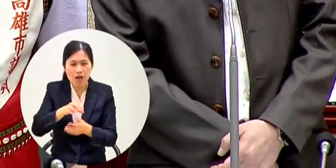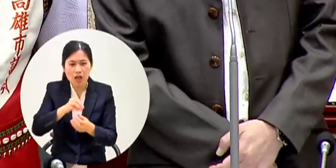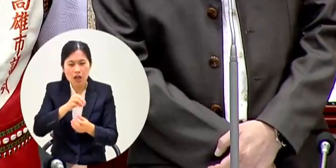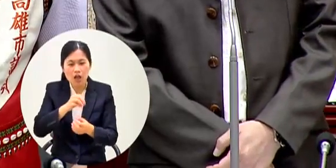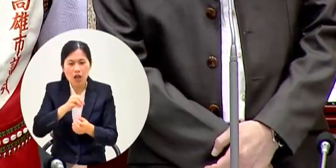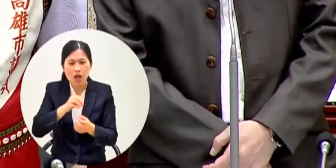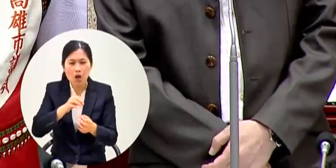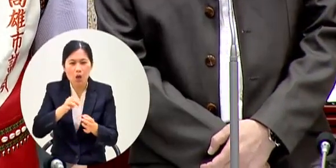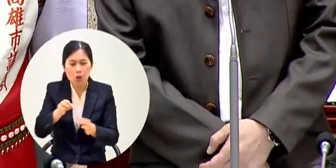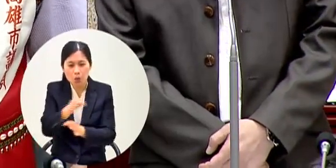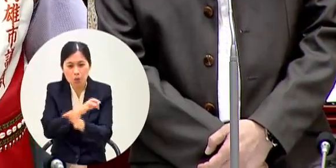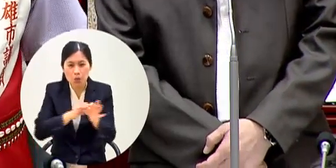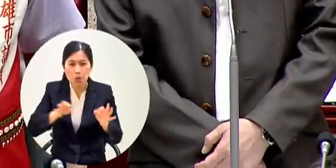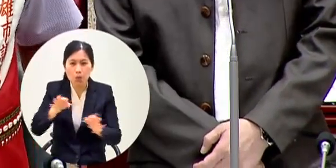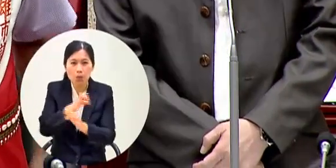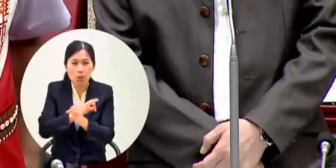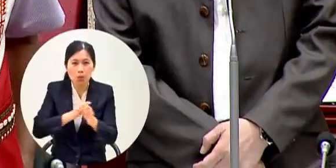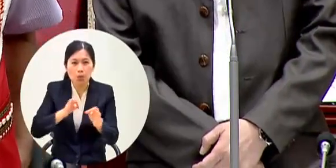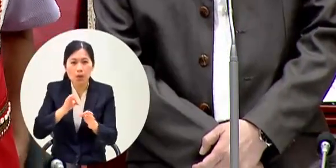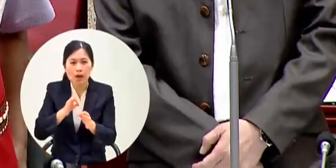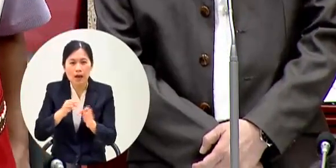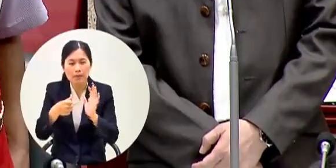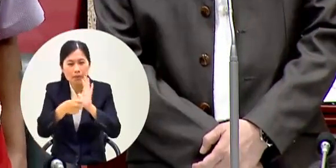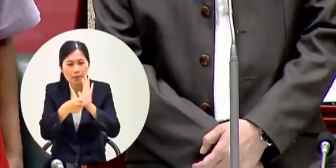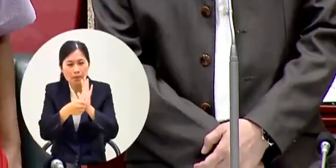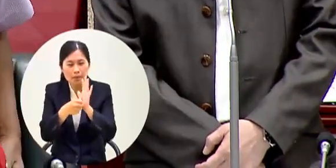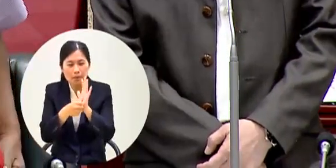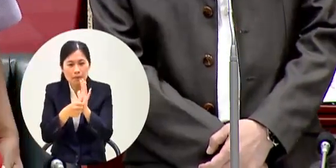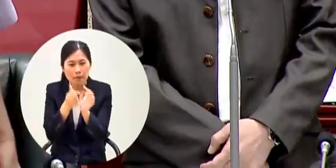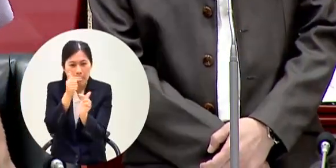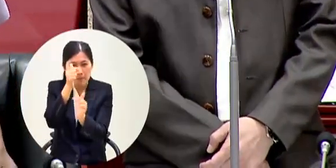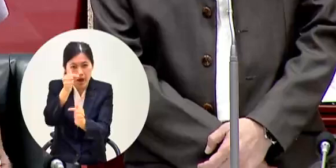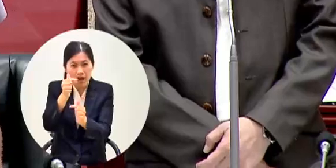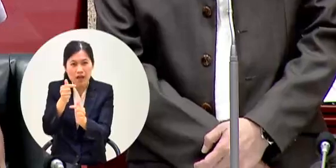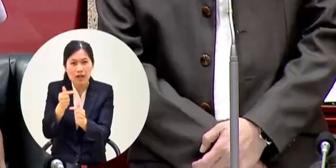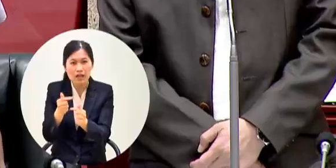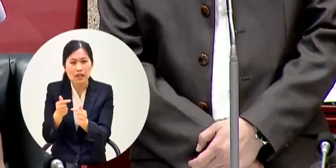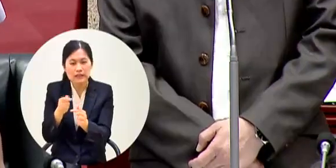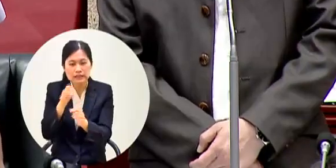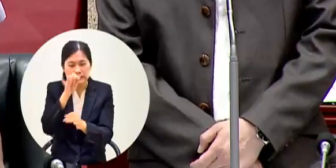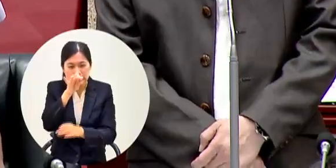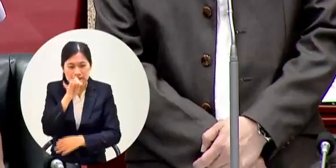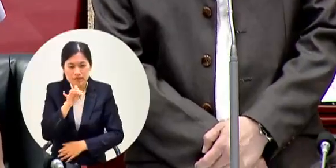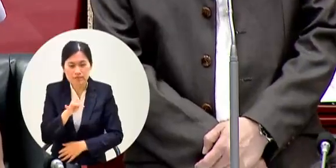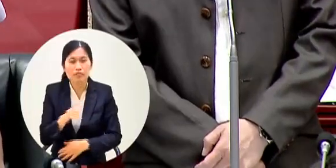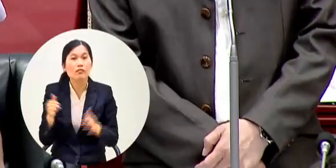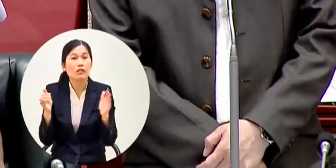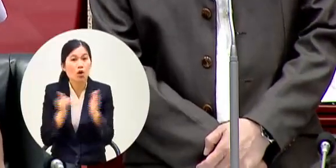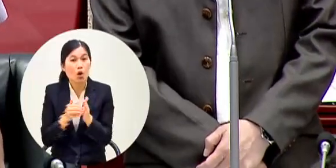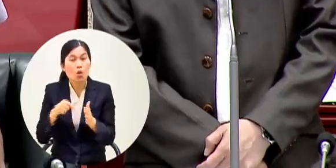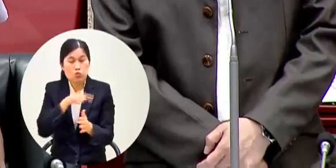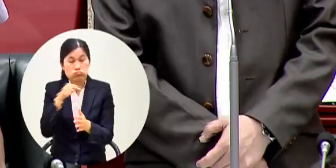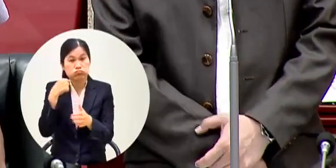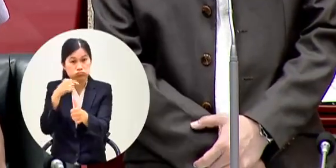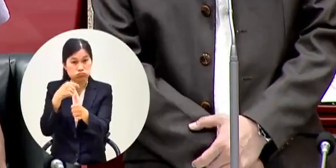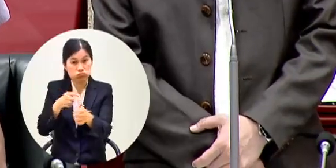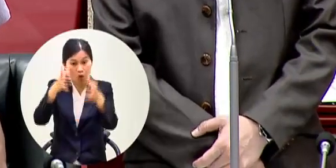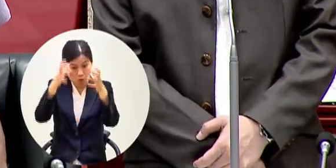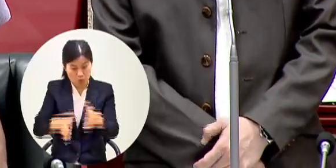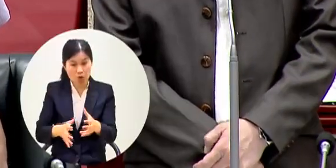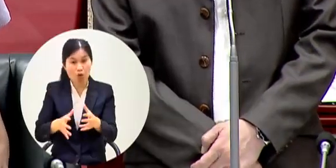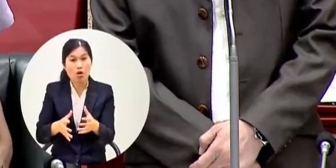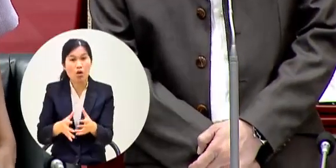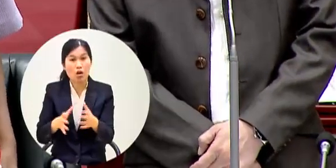七人以上来发起，然后共同看他们怎么去出资，然后来去做相关上的一个营运的运